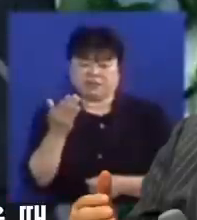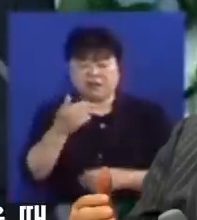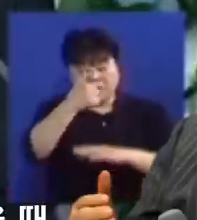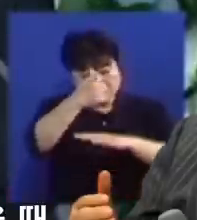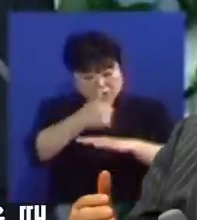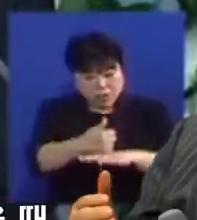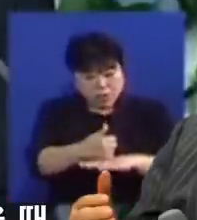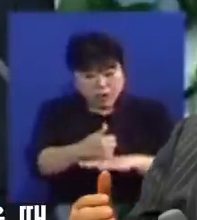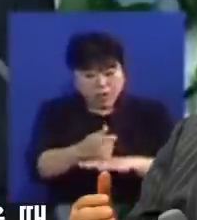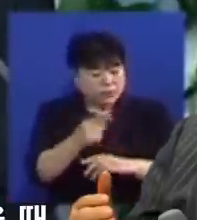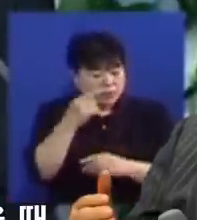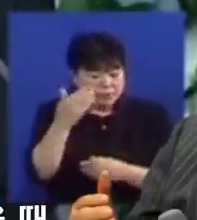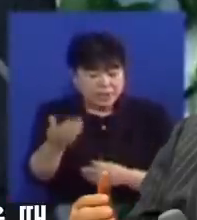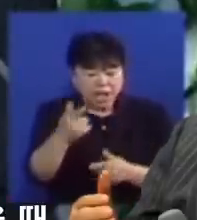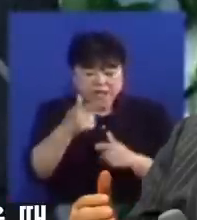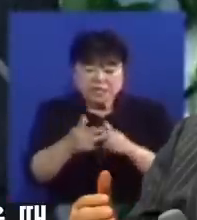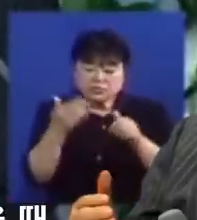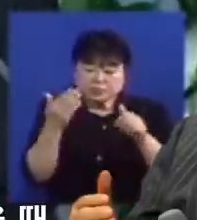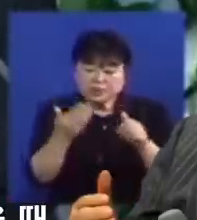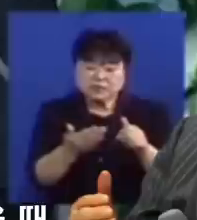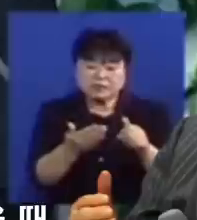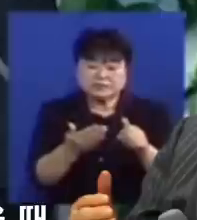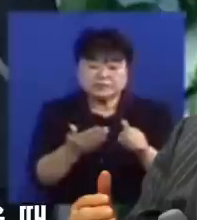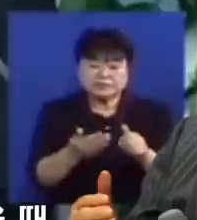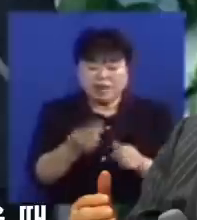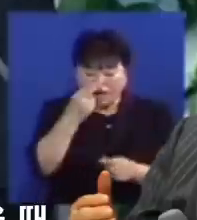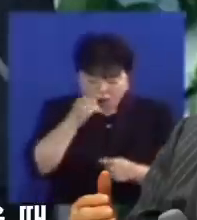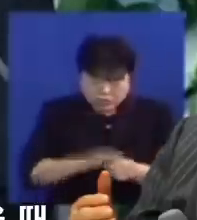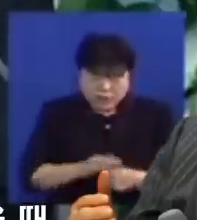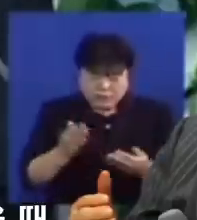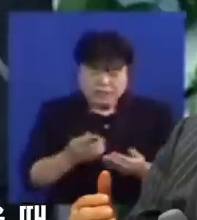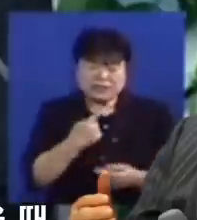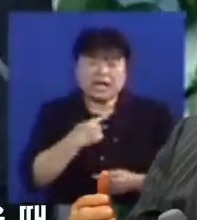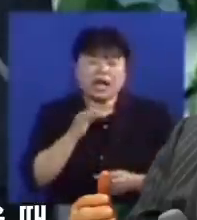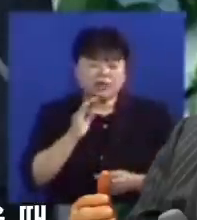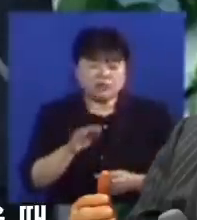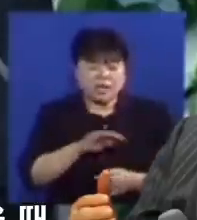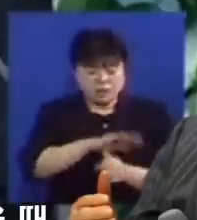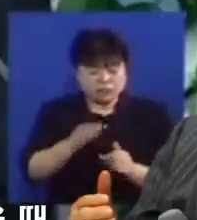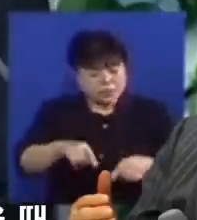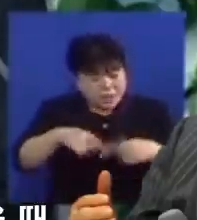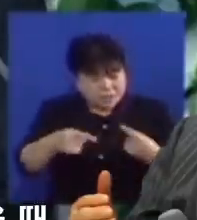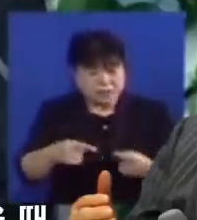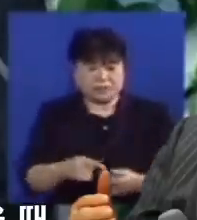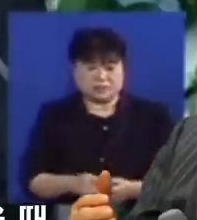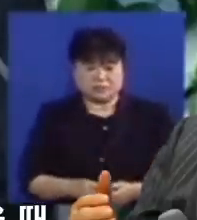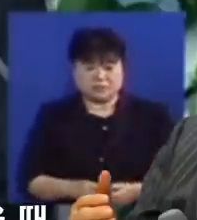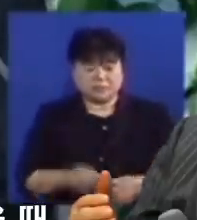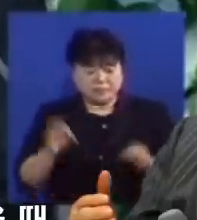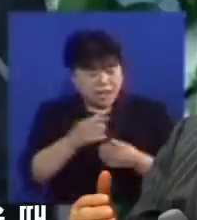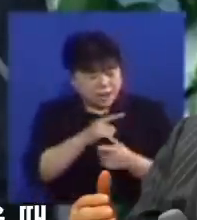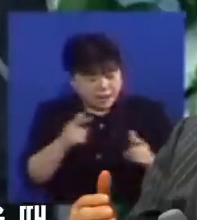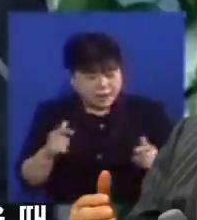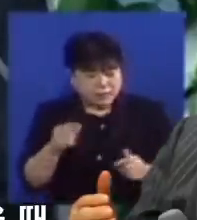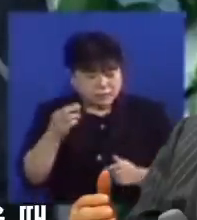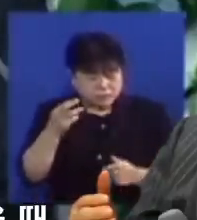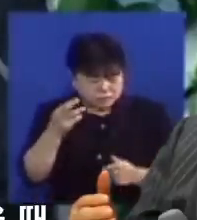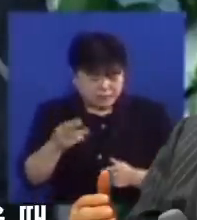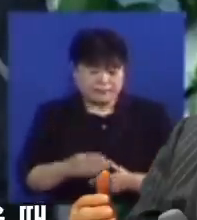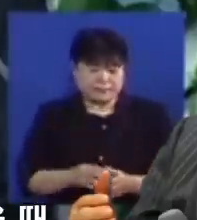결과는 어떻습니까? 예수님은 그 억울한 일을 당하고 무덤에 들어가서 사라진 것이 아니라 사흘